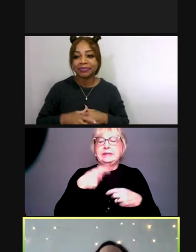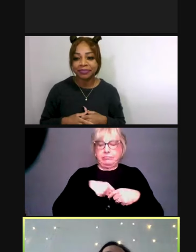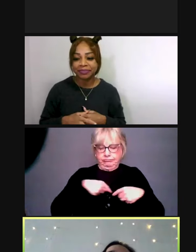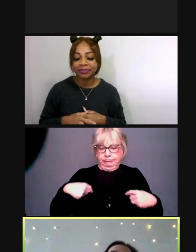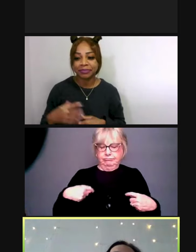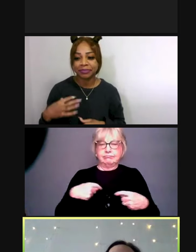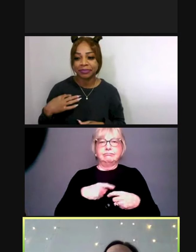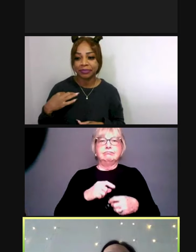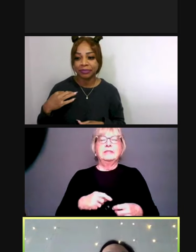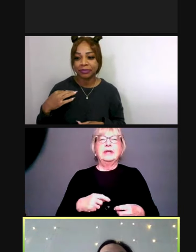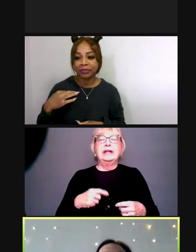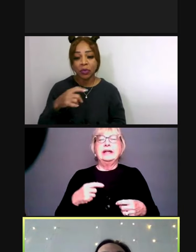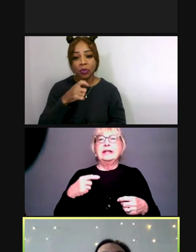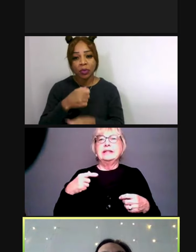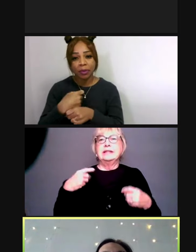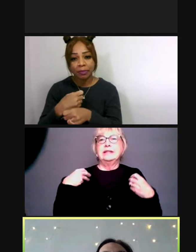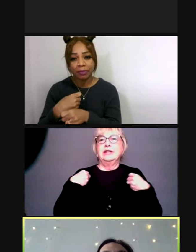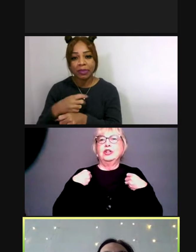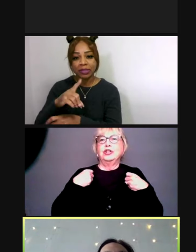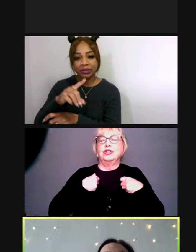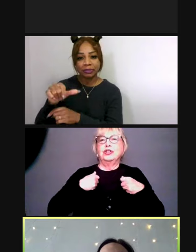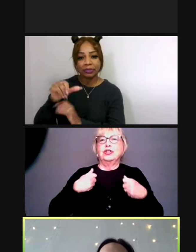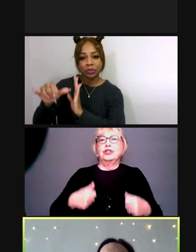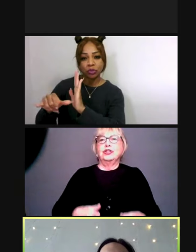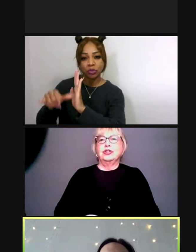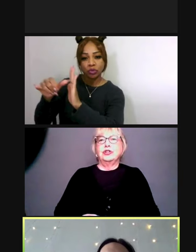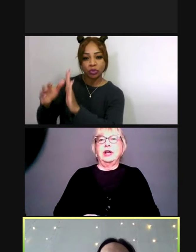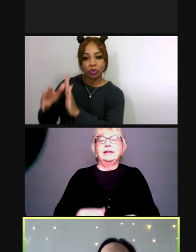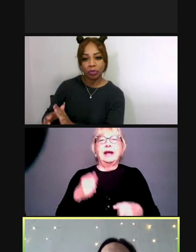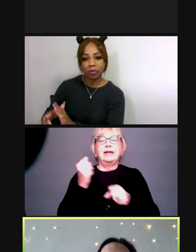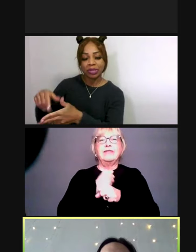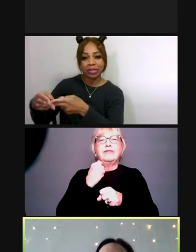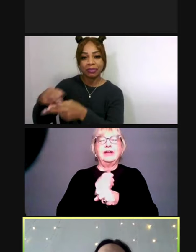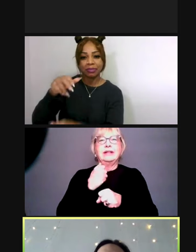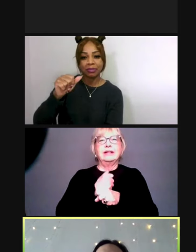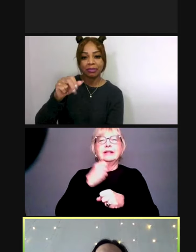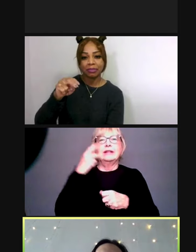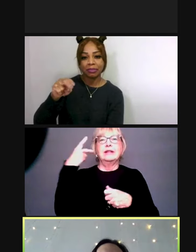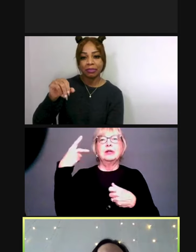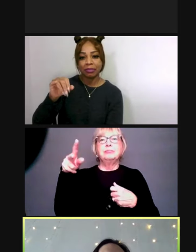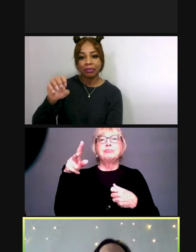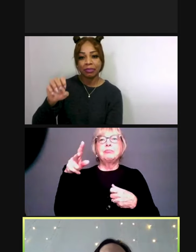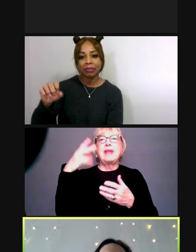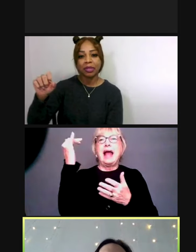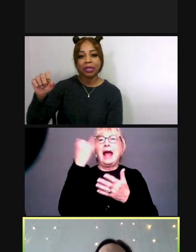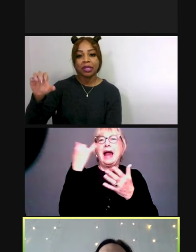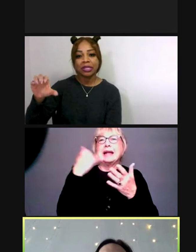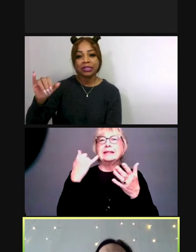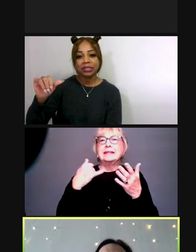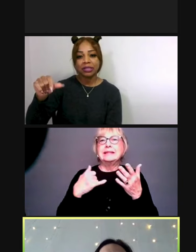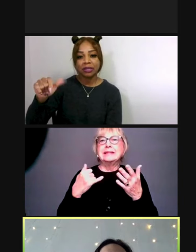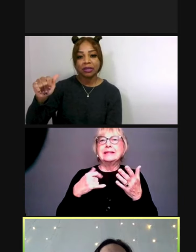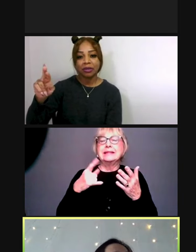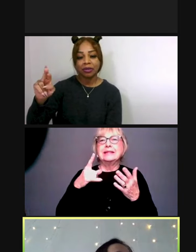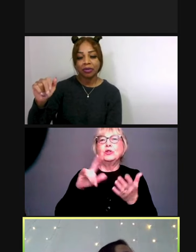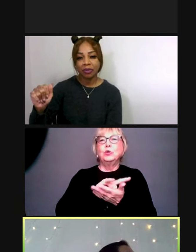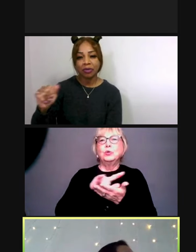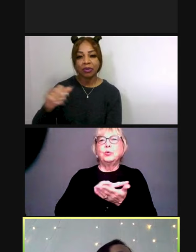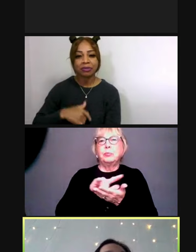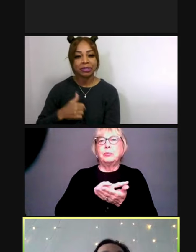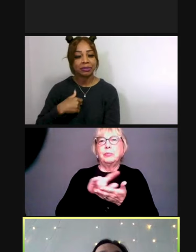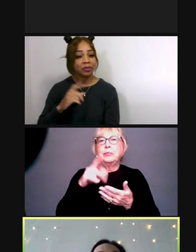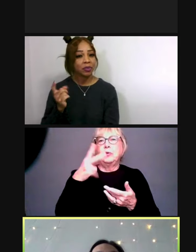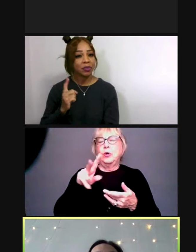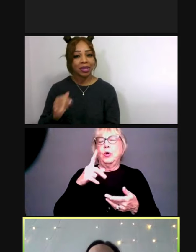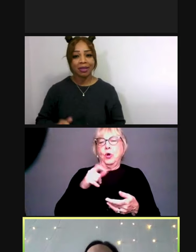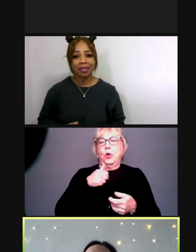C'est une chemise qui a été faite par un artiste YouTuber en situation de handicap